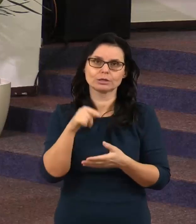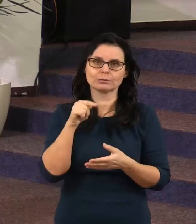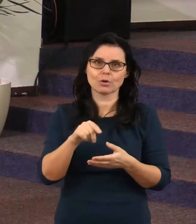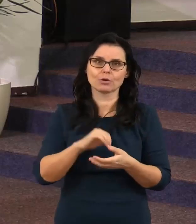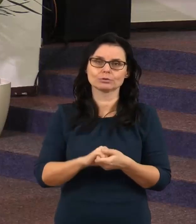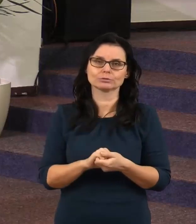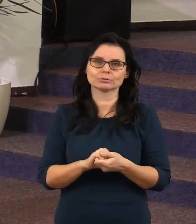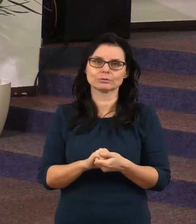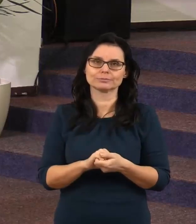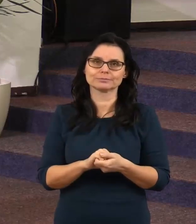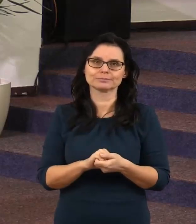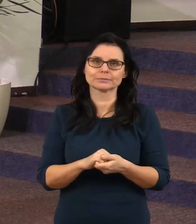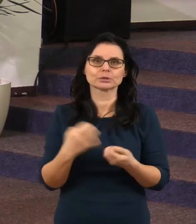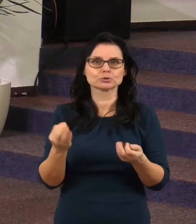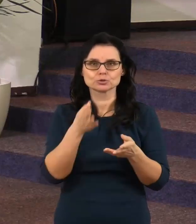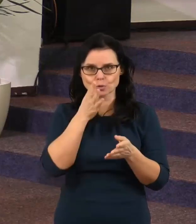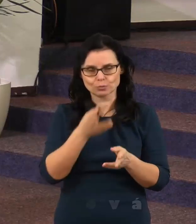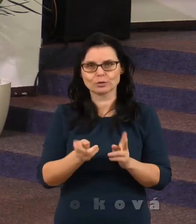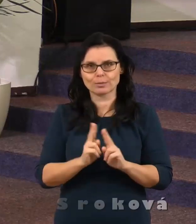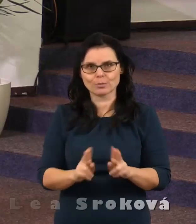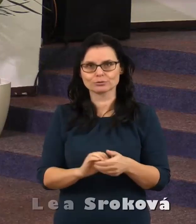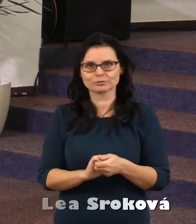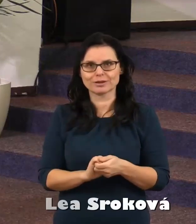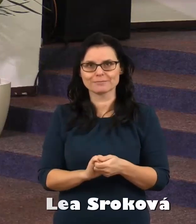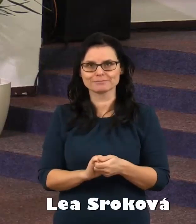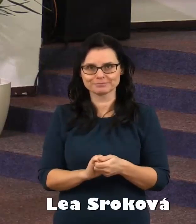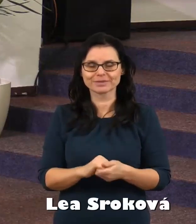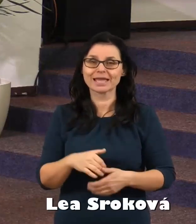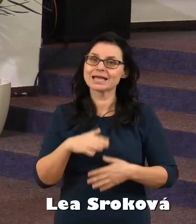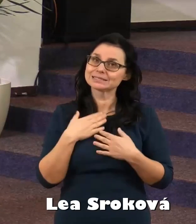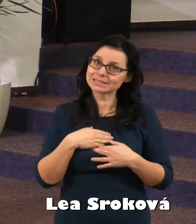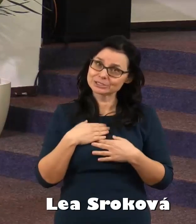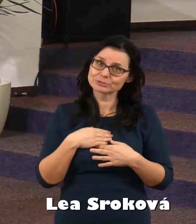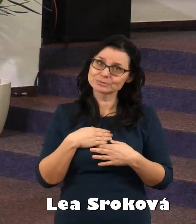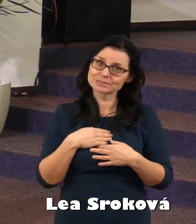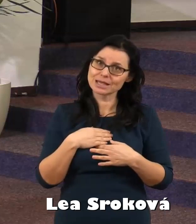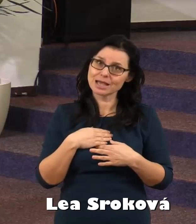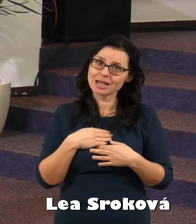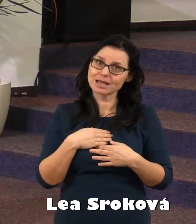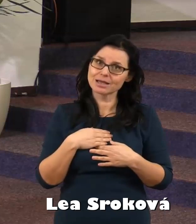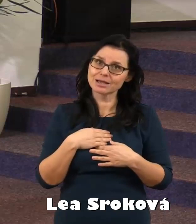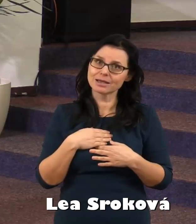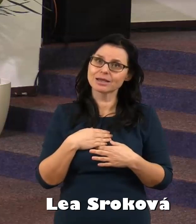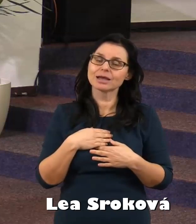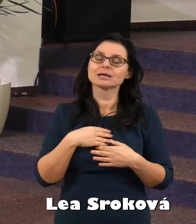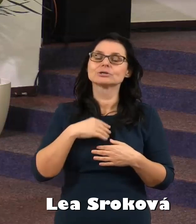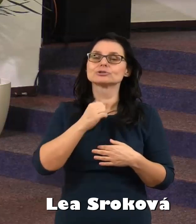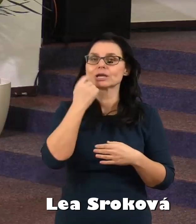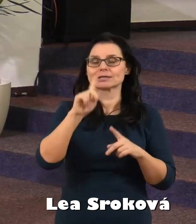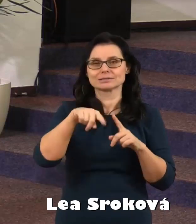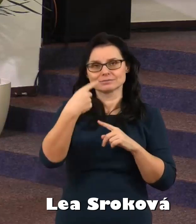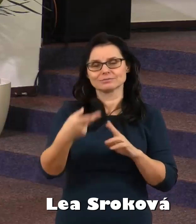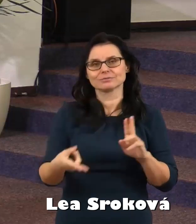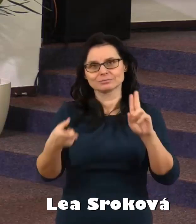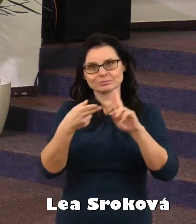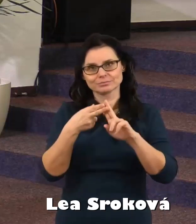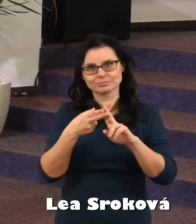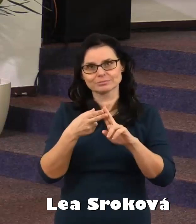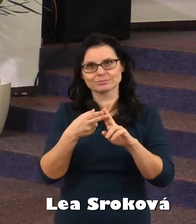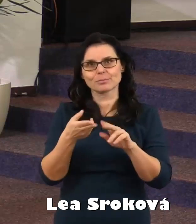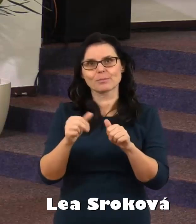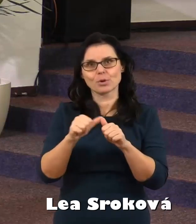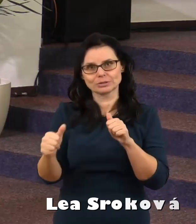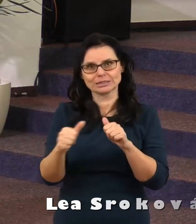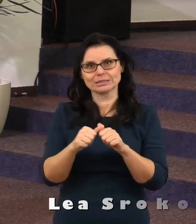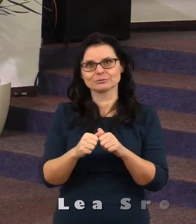co bude možné. Takže těším se, těším se, že se s vámi budu moct zase po týdnu